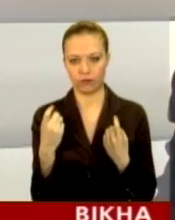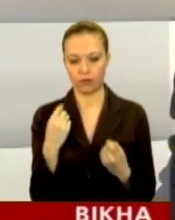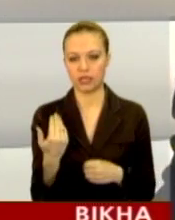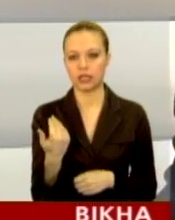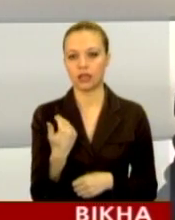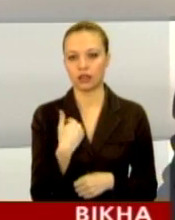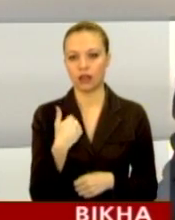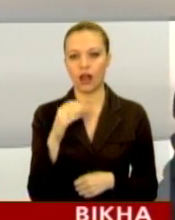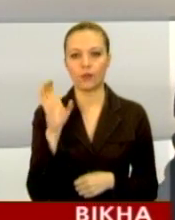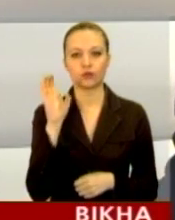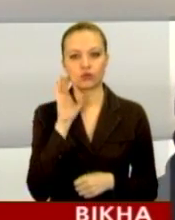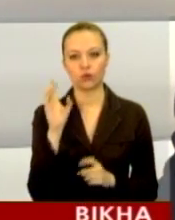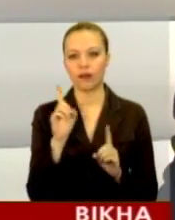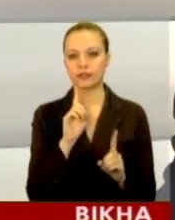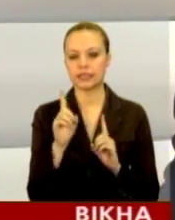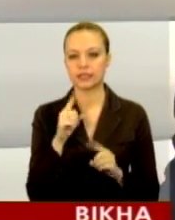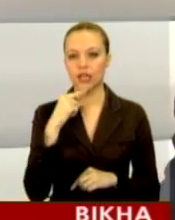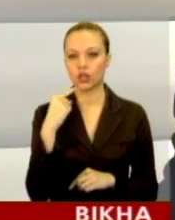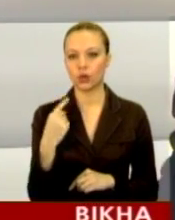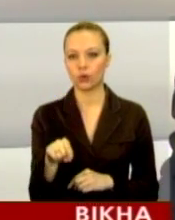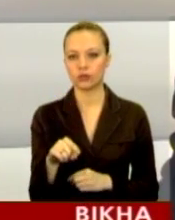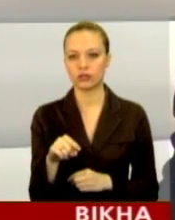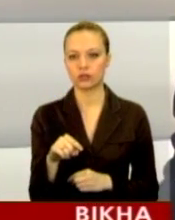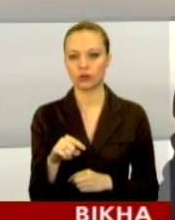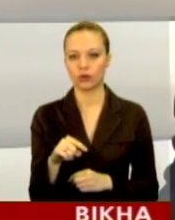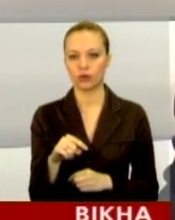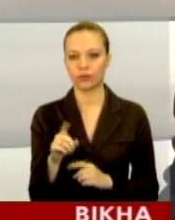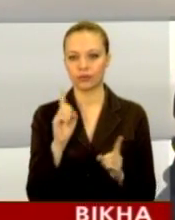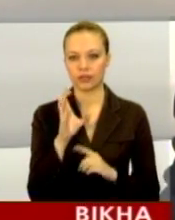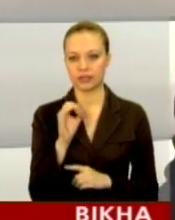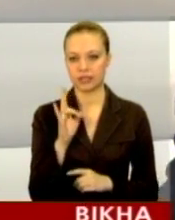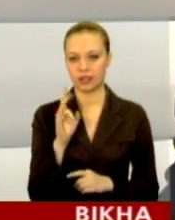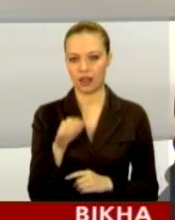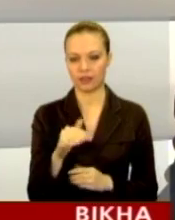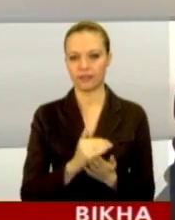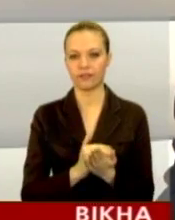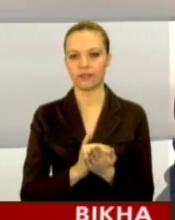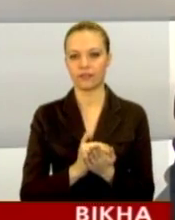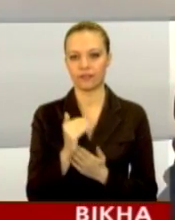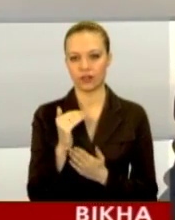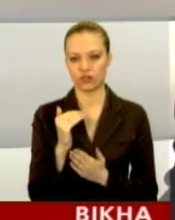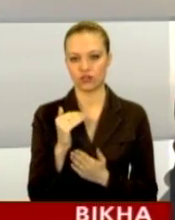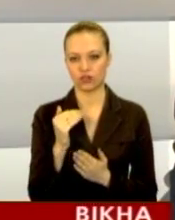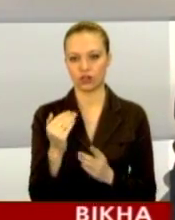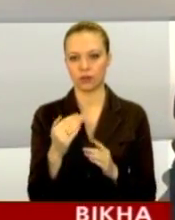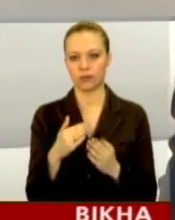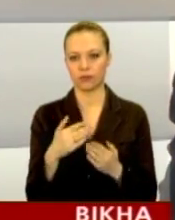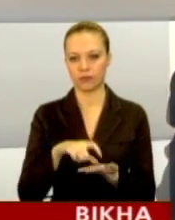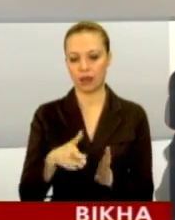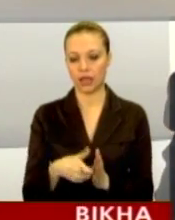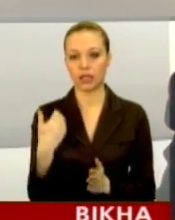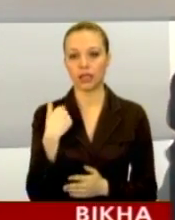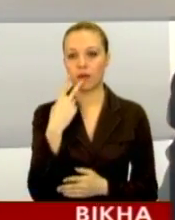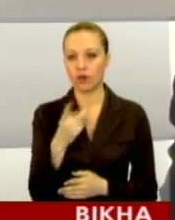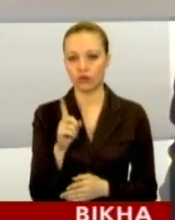Я слухав засідання російського сенату вищої другої верхньої палати. Я